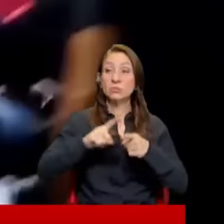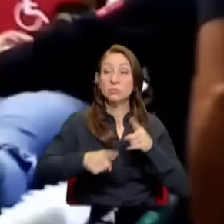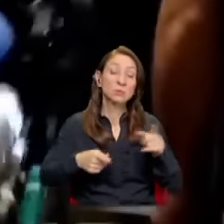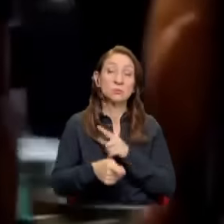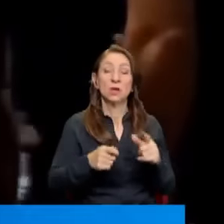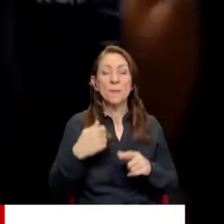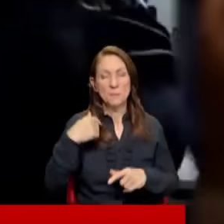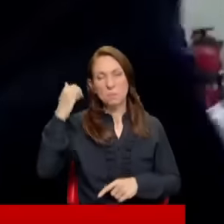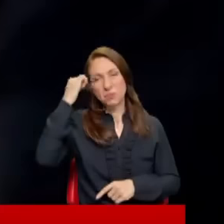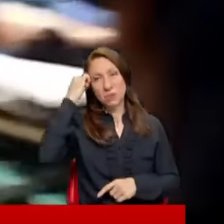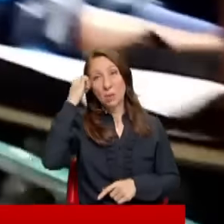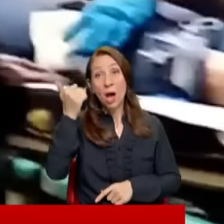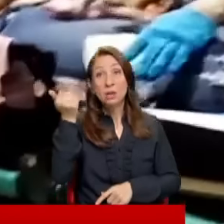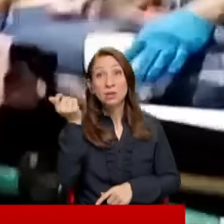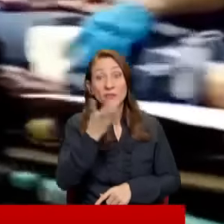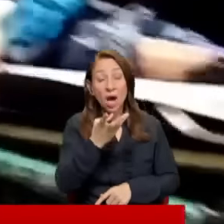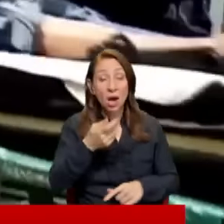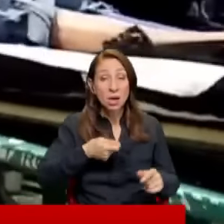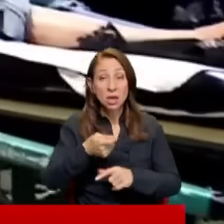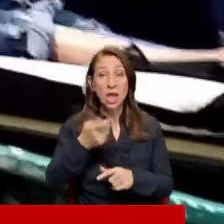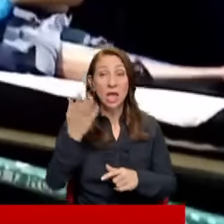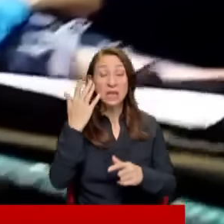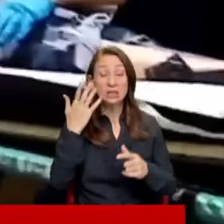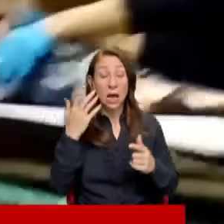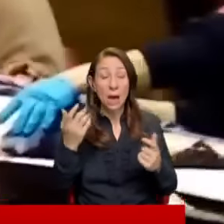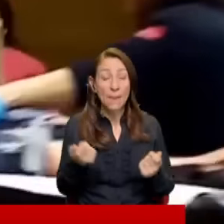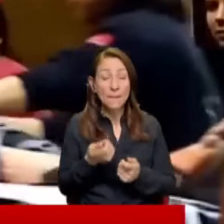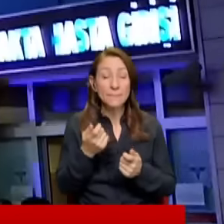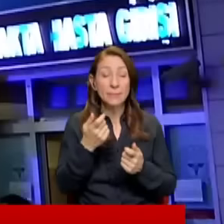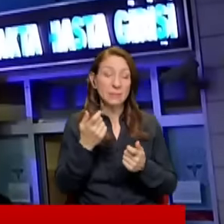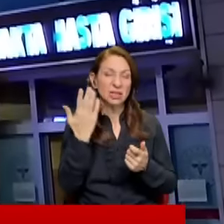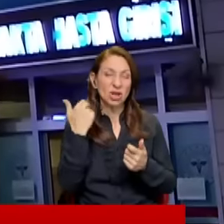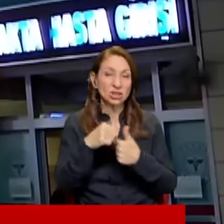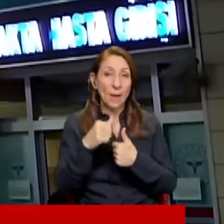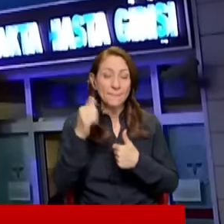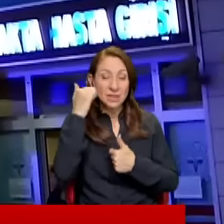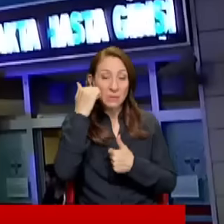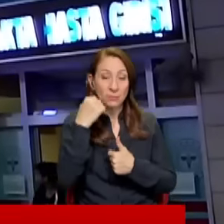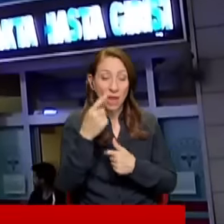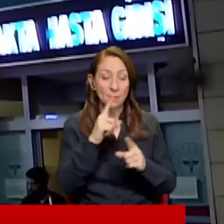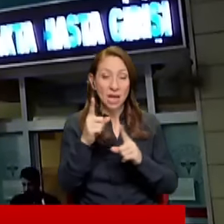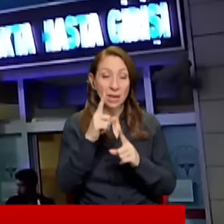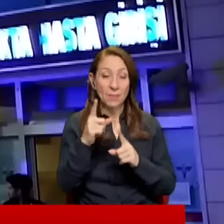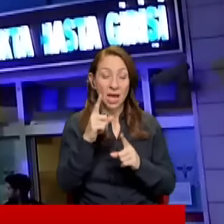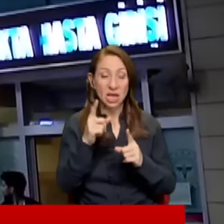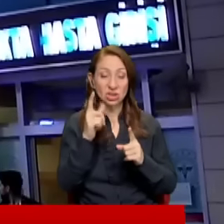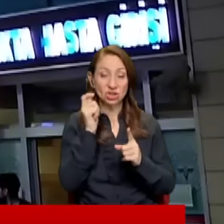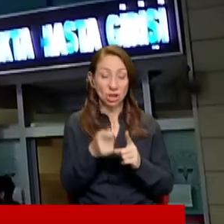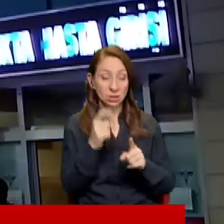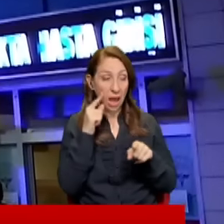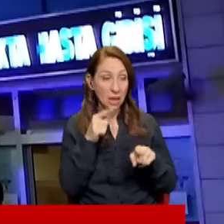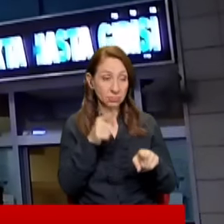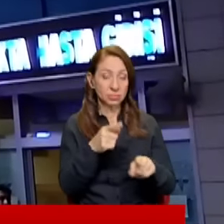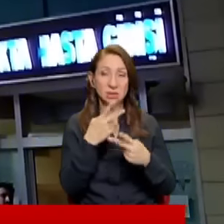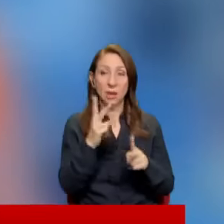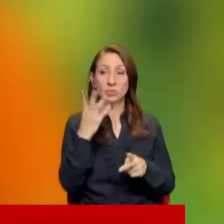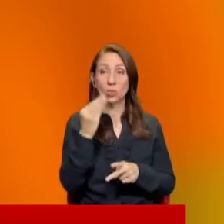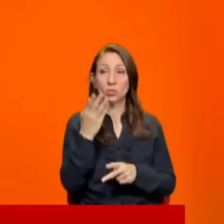altı yerinden bıçakladığı eski eşi yaşam savaşı verirken pişmanım diyerek adli kontrol şartıyla serbest kaldı